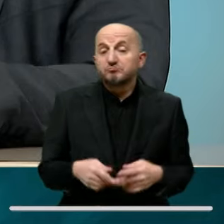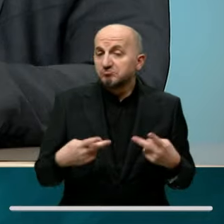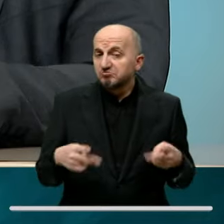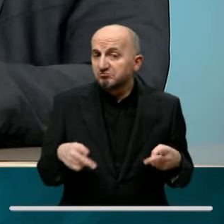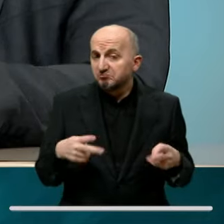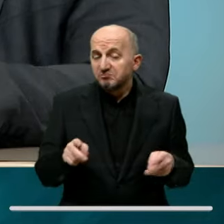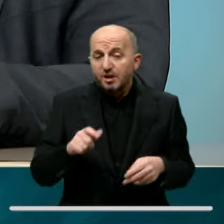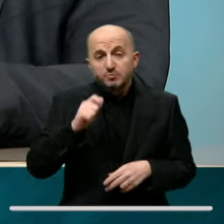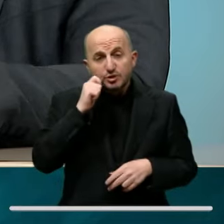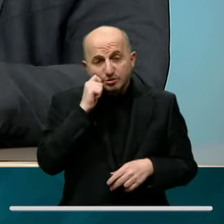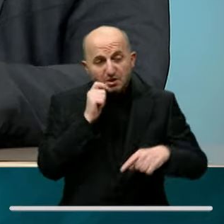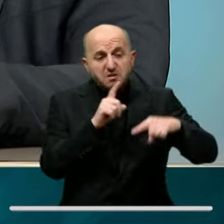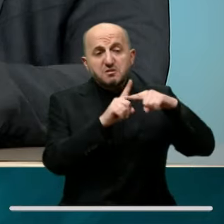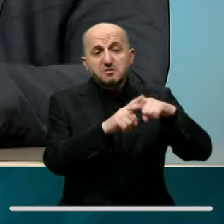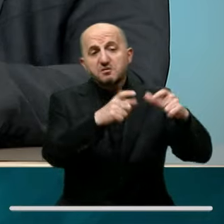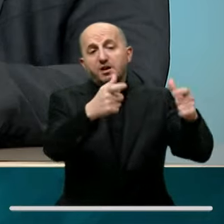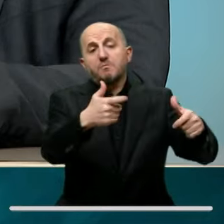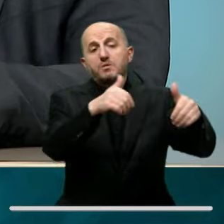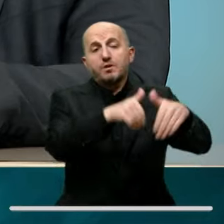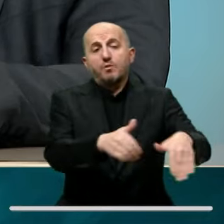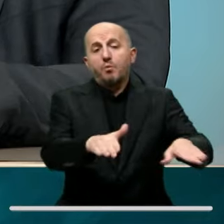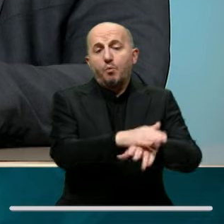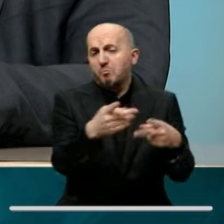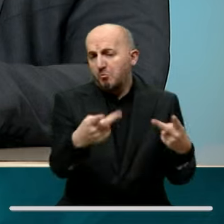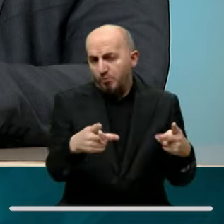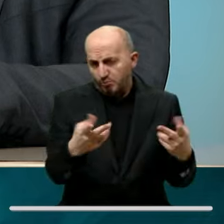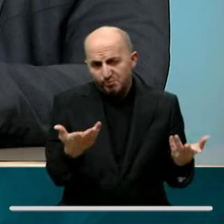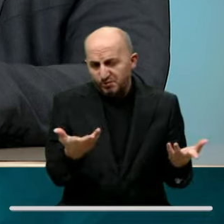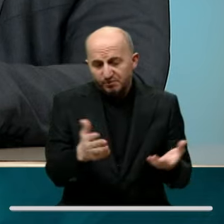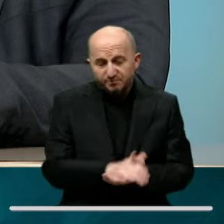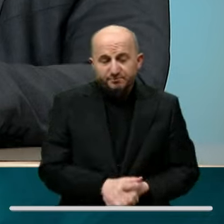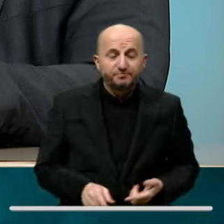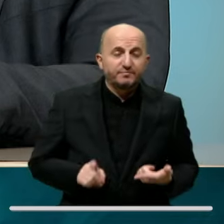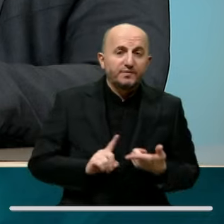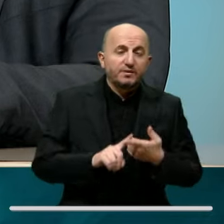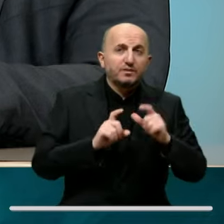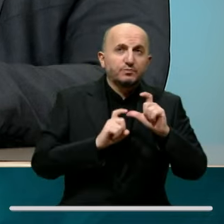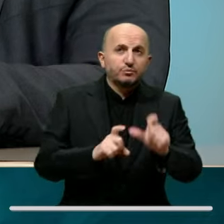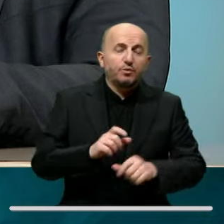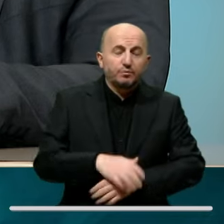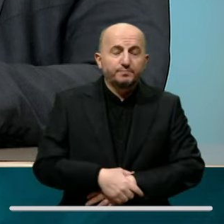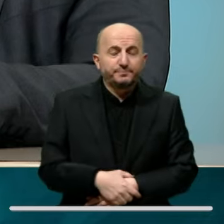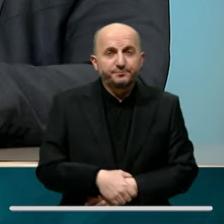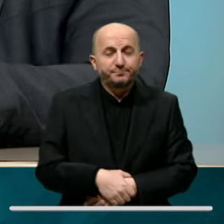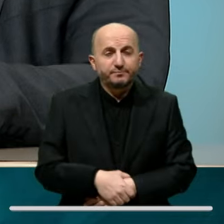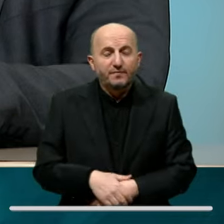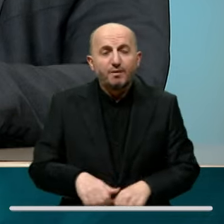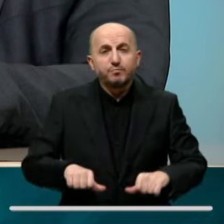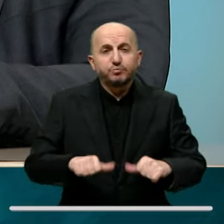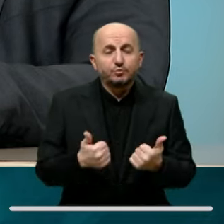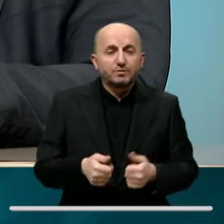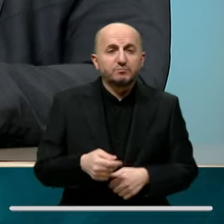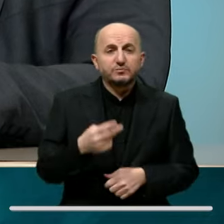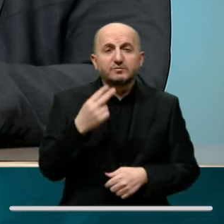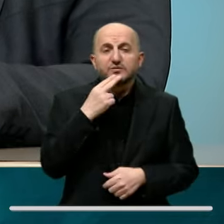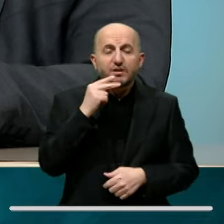bir Müslüman gayrimüslim ülkeye? Peki soralım. İkinci sorum da boşanmış bir